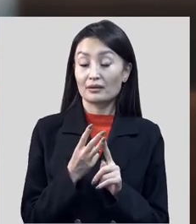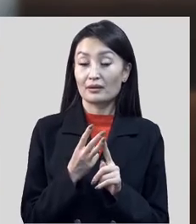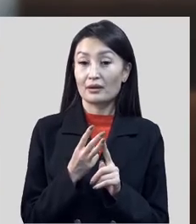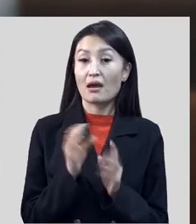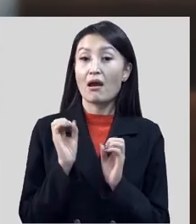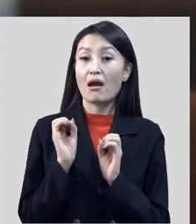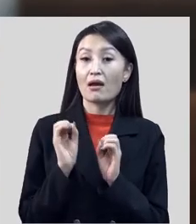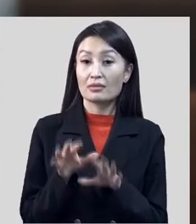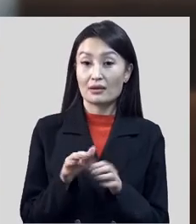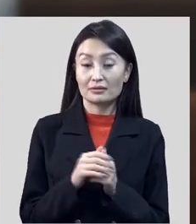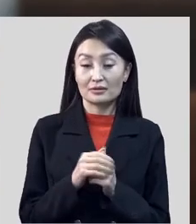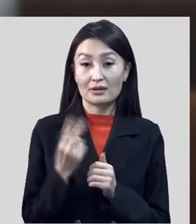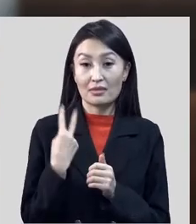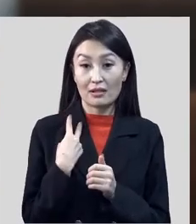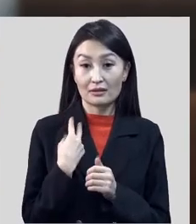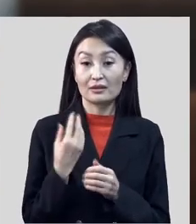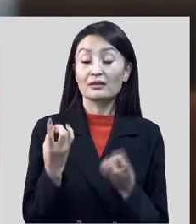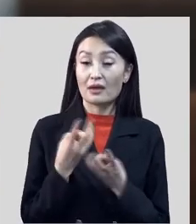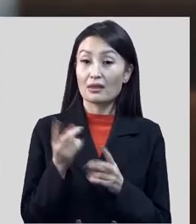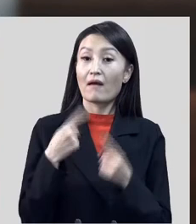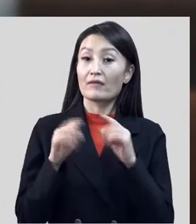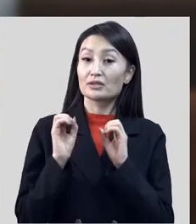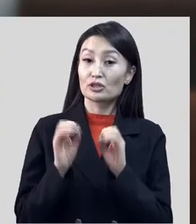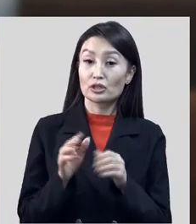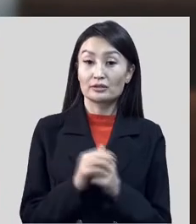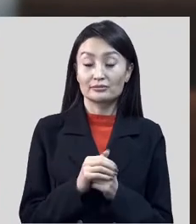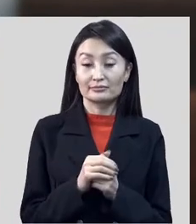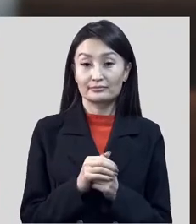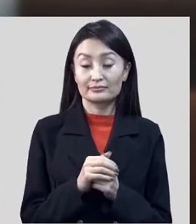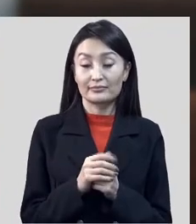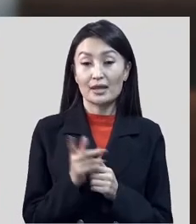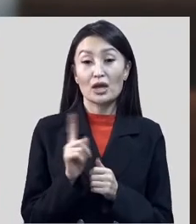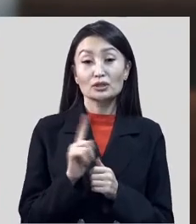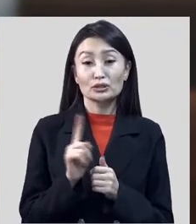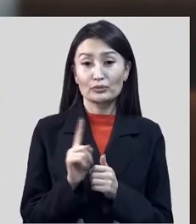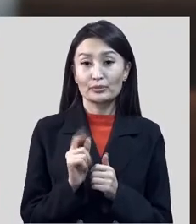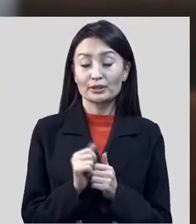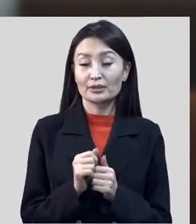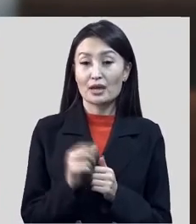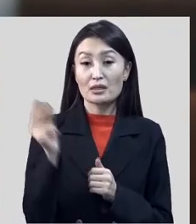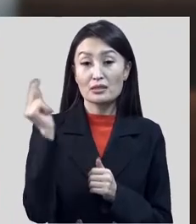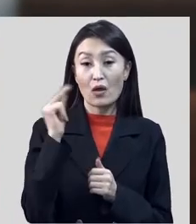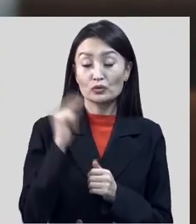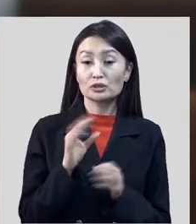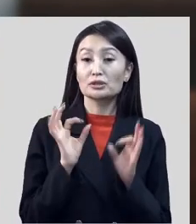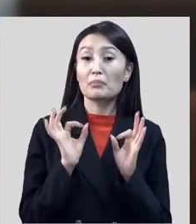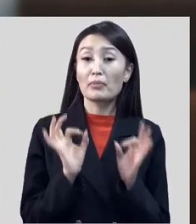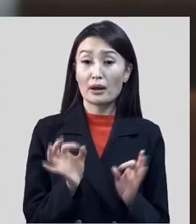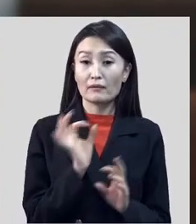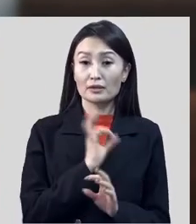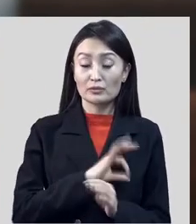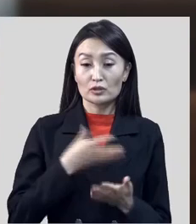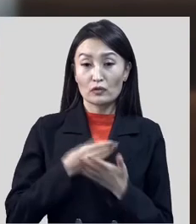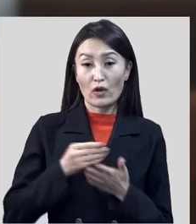отдать долги ведь надо возвращать для того чтобы научиться рационально использовать